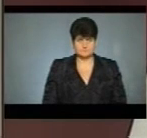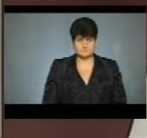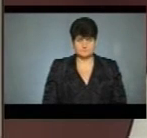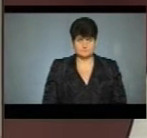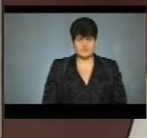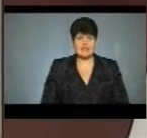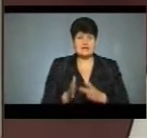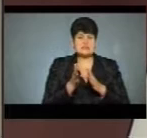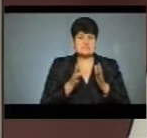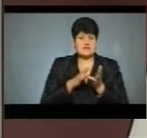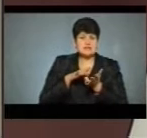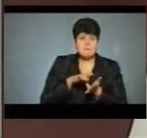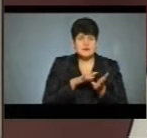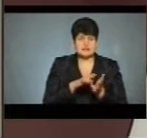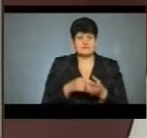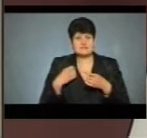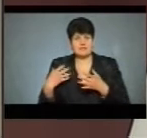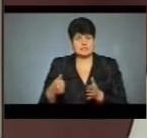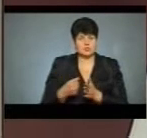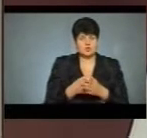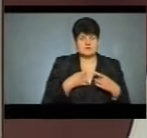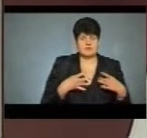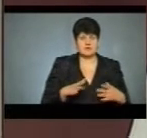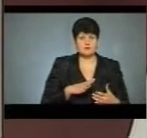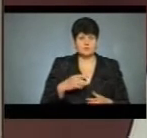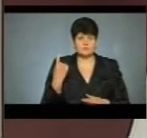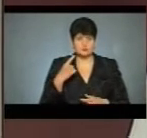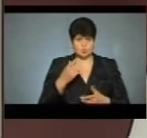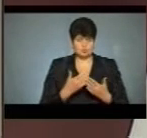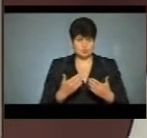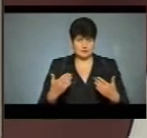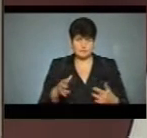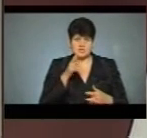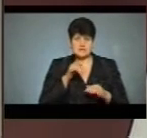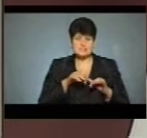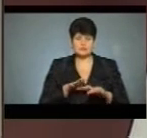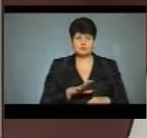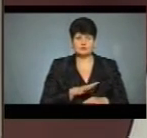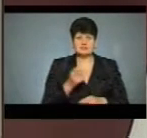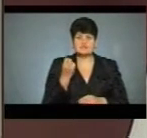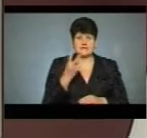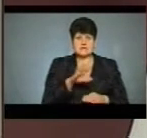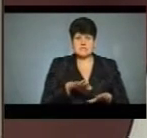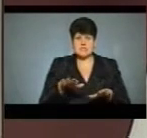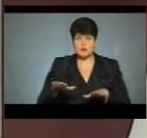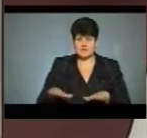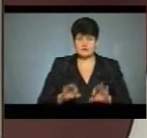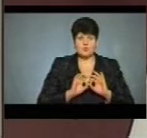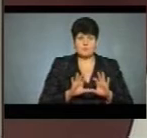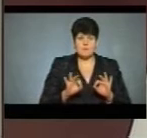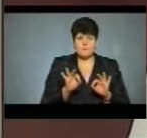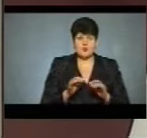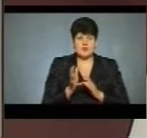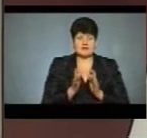Різдвяна мандрівка від свята до свята відбулася в обласному краєзнавчому музеї. Під час заходу діяли 12 локацій, де розповідали про